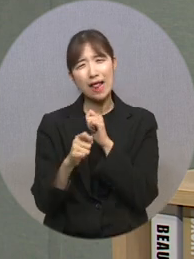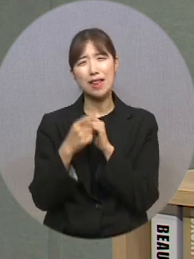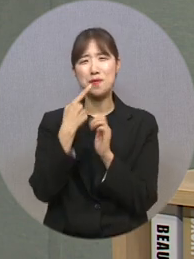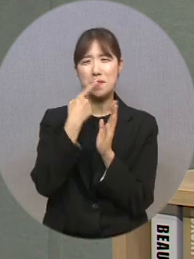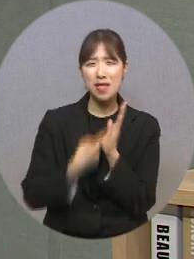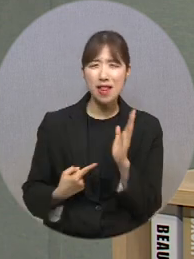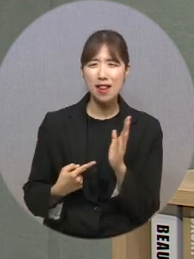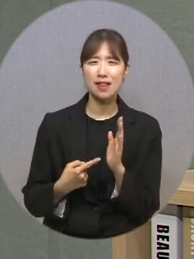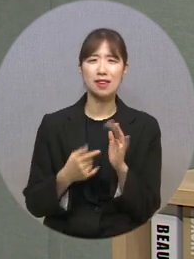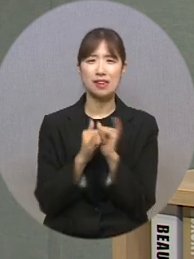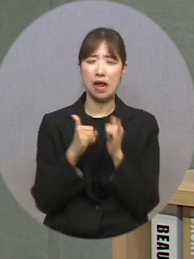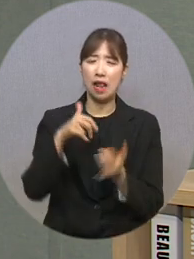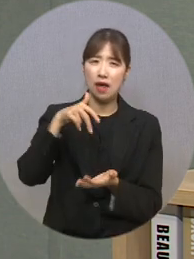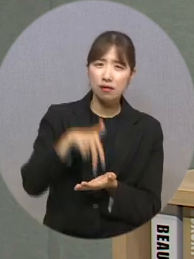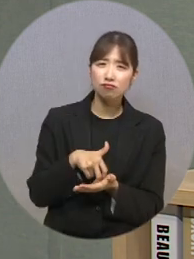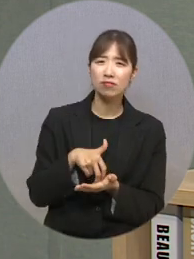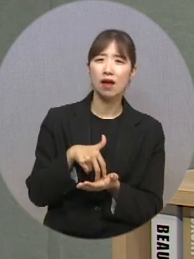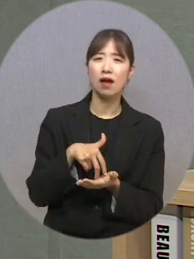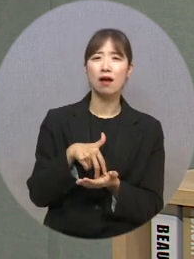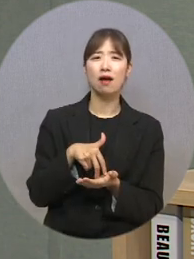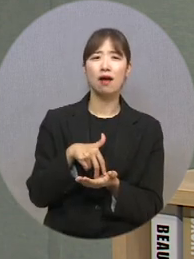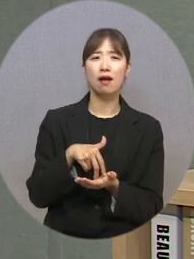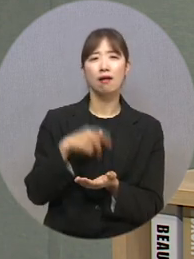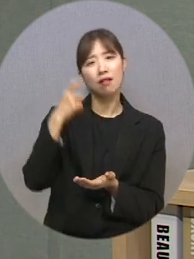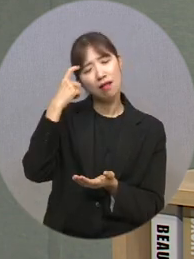입장에서 생각들을 해보실 때는